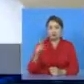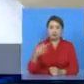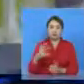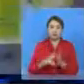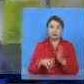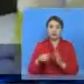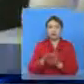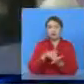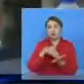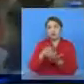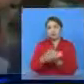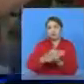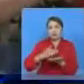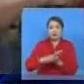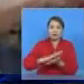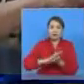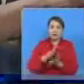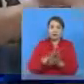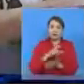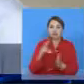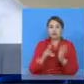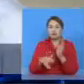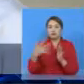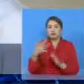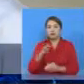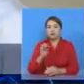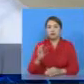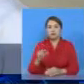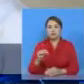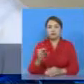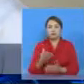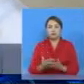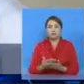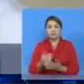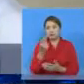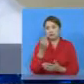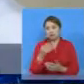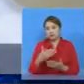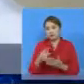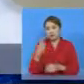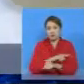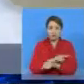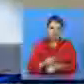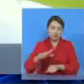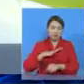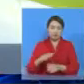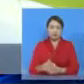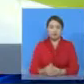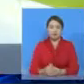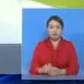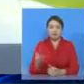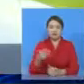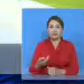850 теңгеден. Де міне жаңа келгенімізге біздің бір сағаттай болғанша уже алып базайып отыр міне. Соңы қалды. Алға